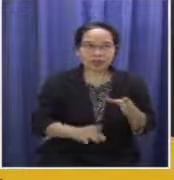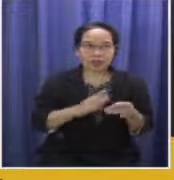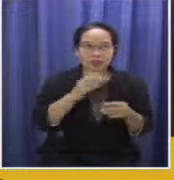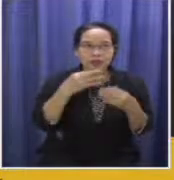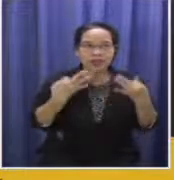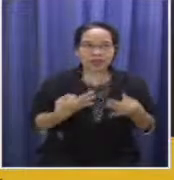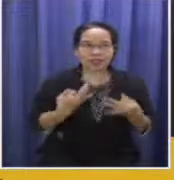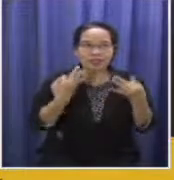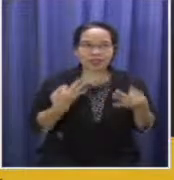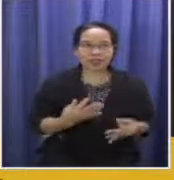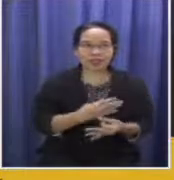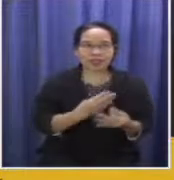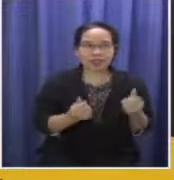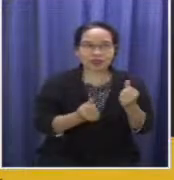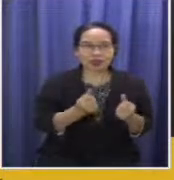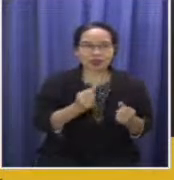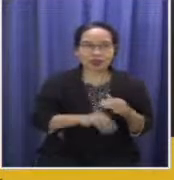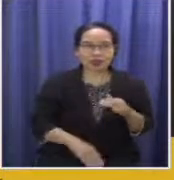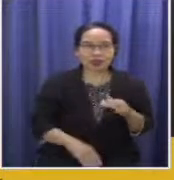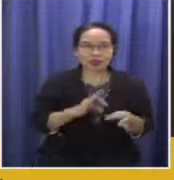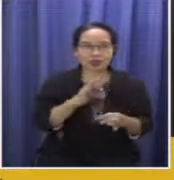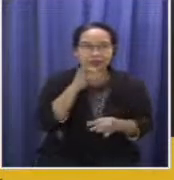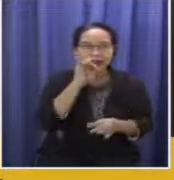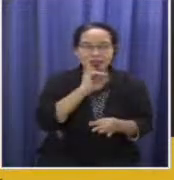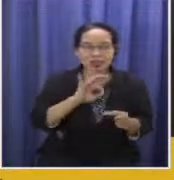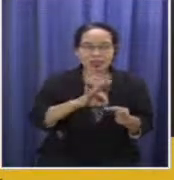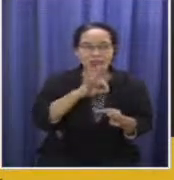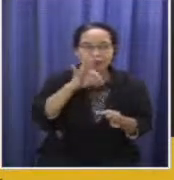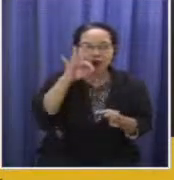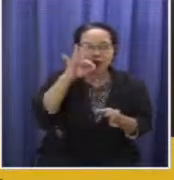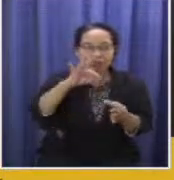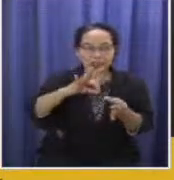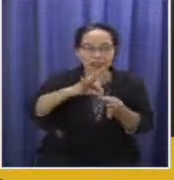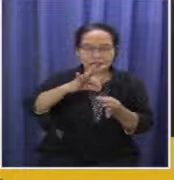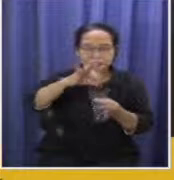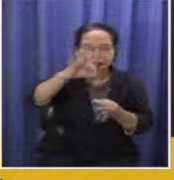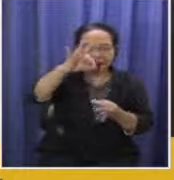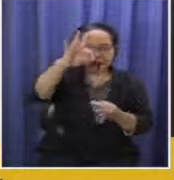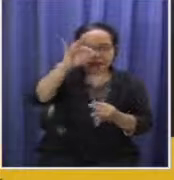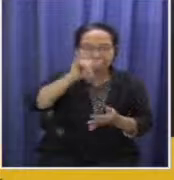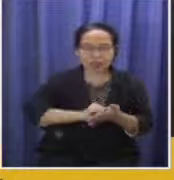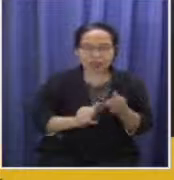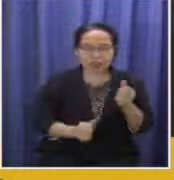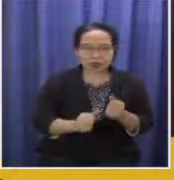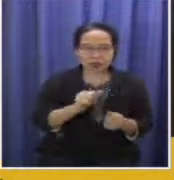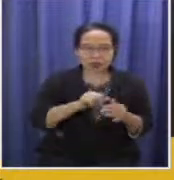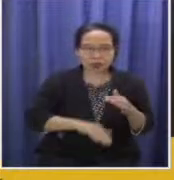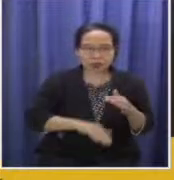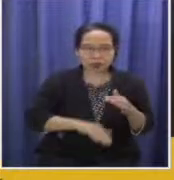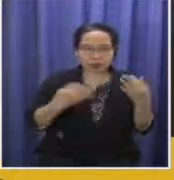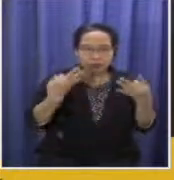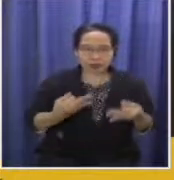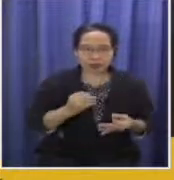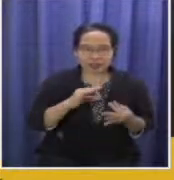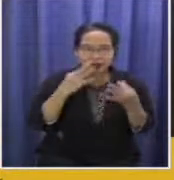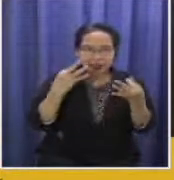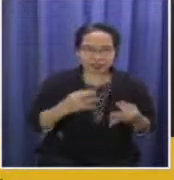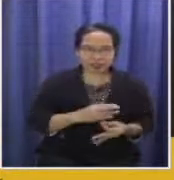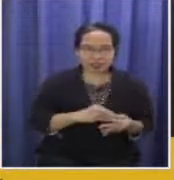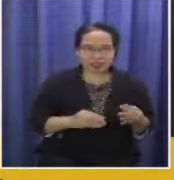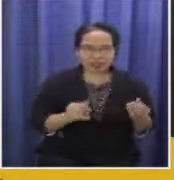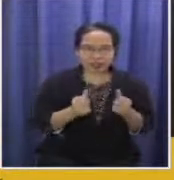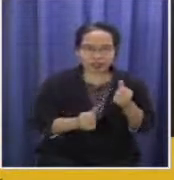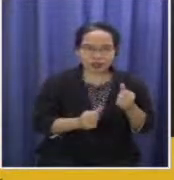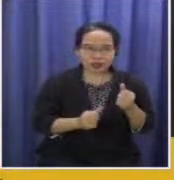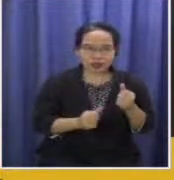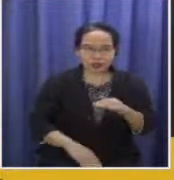हो र आत्माबाट जन्मेको आत्मा हो। That which is born of the flesh is flesh,